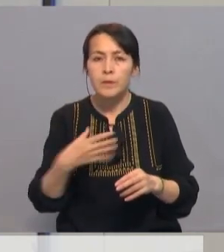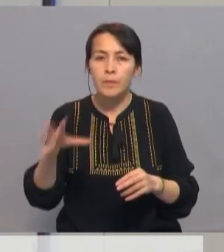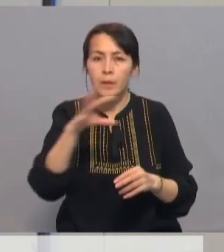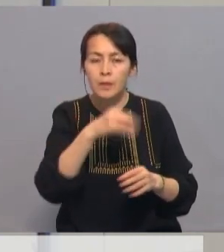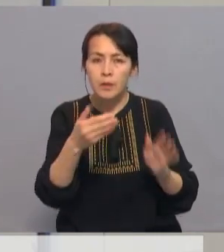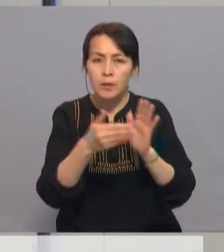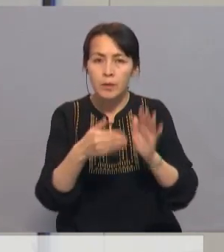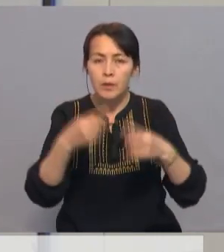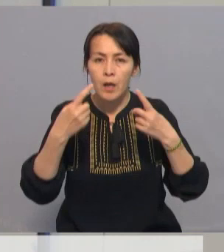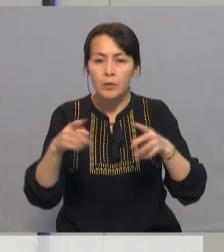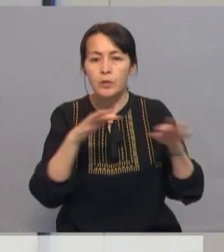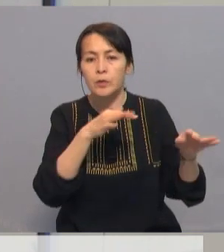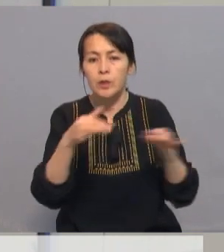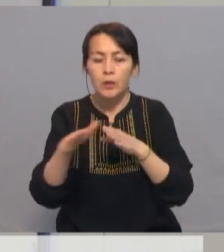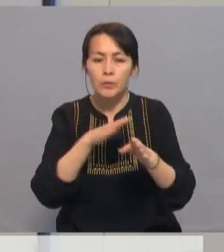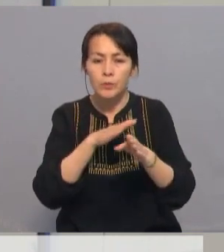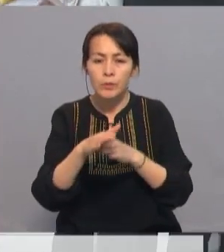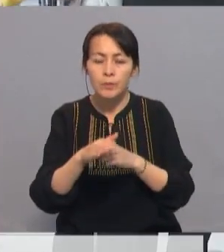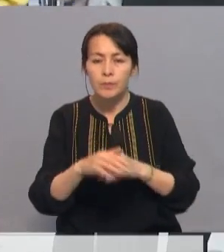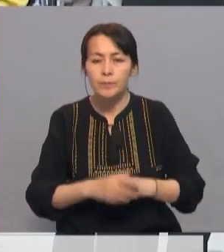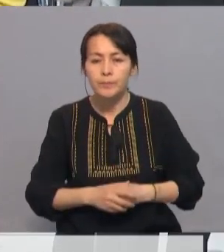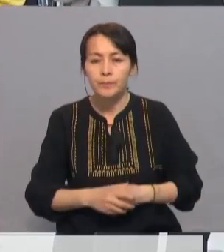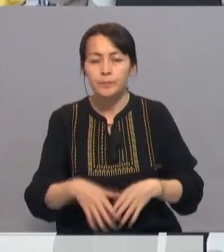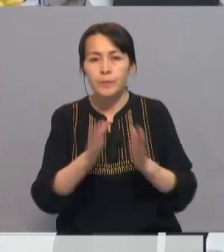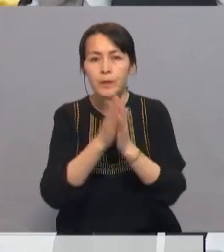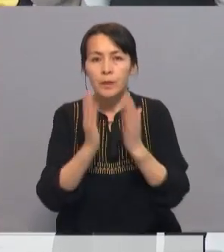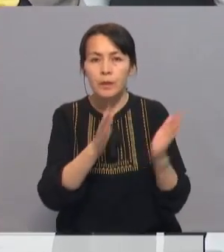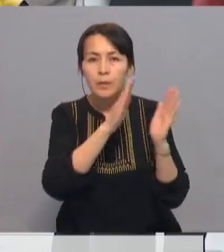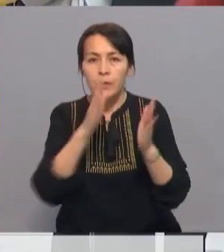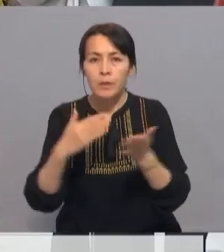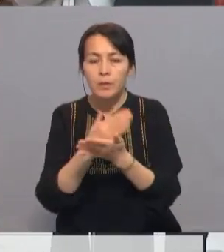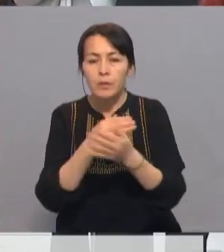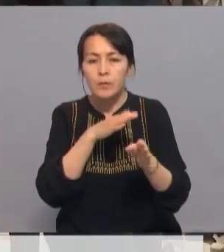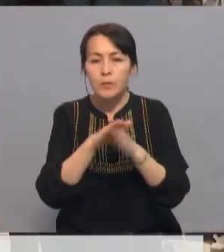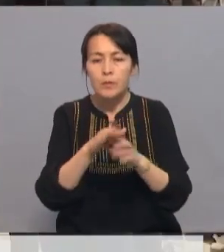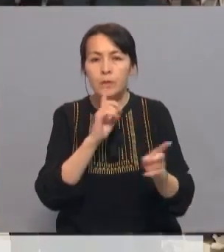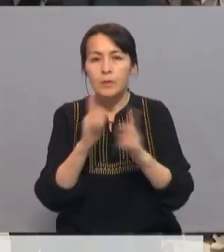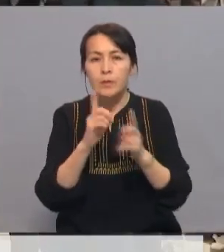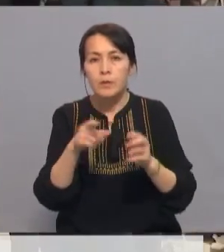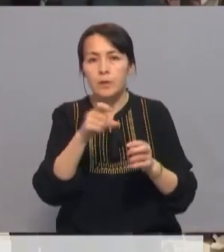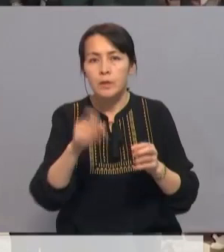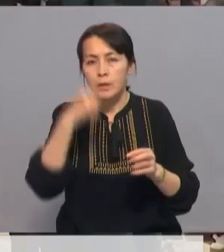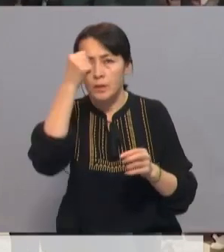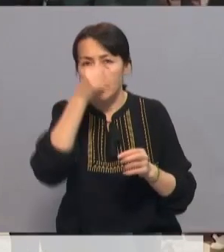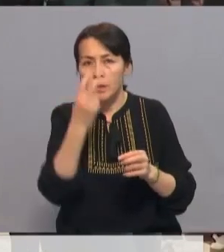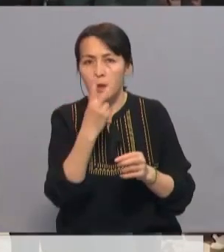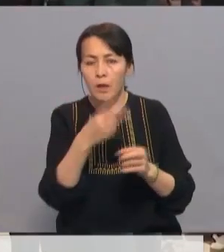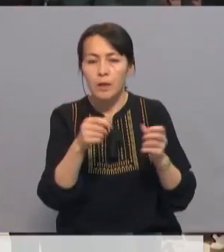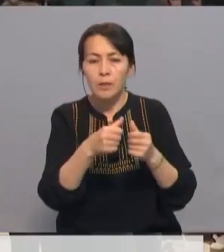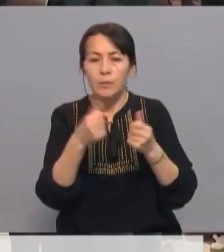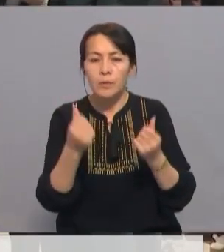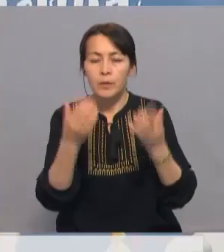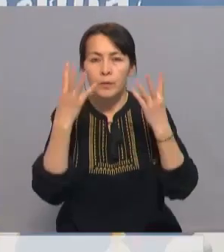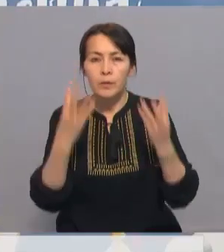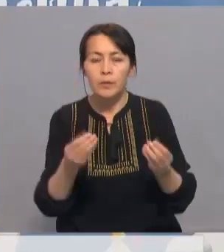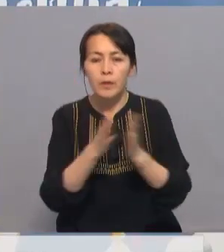оқырмандар тарту үшін өте көп іс-шаралар өткіземіз. Кітапханашылардың өткізетін жиындары тіпті тұрғындардың жас ерекшелігіне қарай бөлініп отырады.